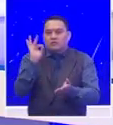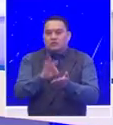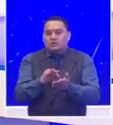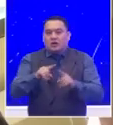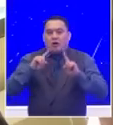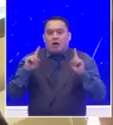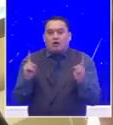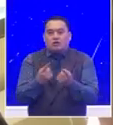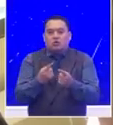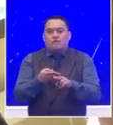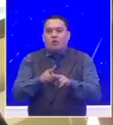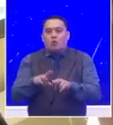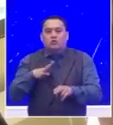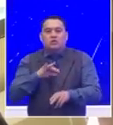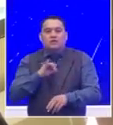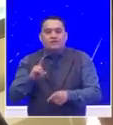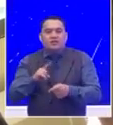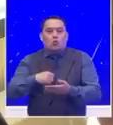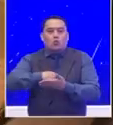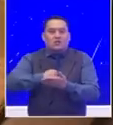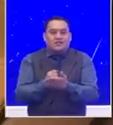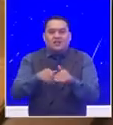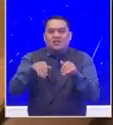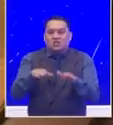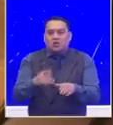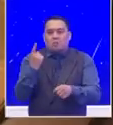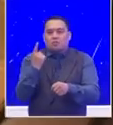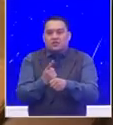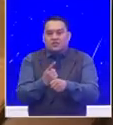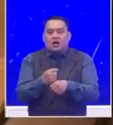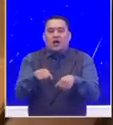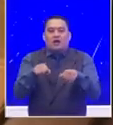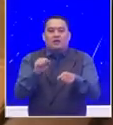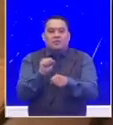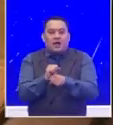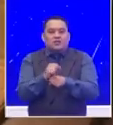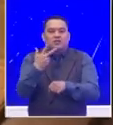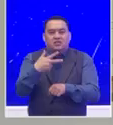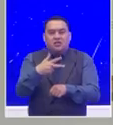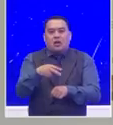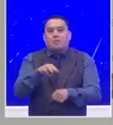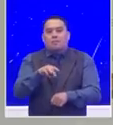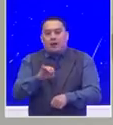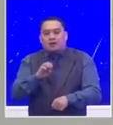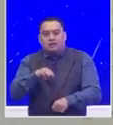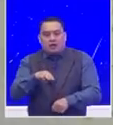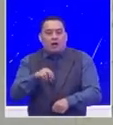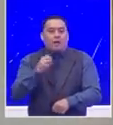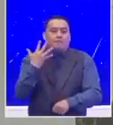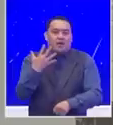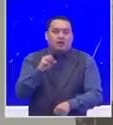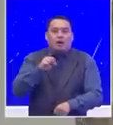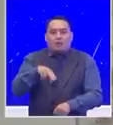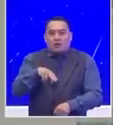ограничения распространения коронавирусной инфекции утвердила решение о приостановлении с 30 марта по 5 апреля в городах Нур-Султан и